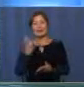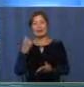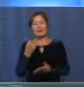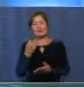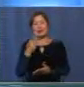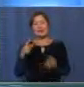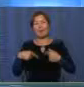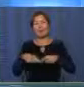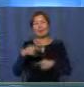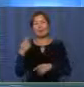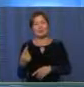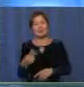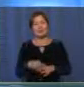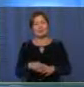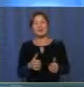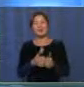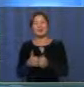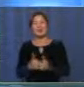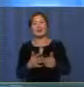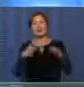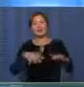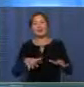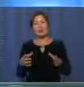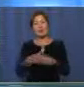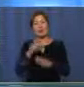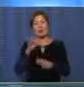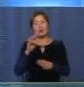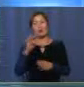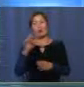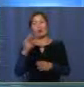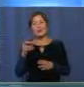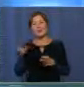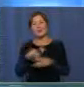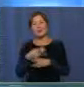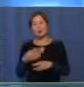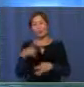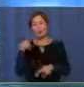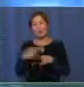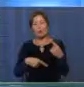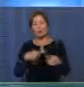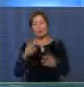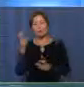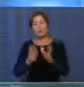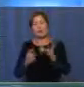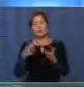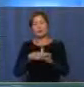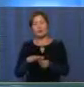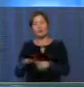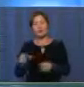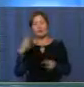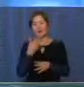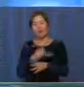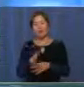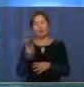отырған компаниялардың бірі. Серіктестік теңізге арналған метал конструкциялар жасаумен айналысады. Толығырақ зауыттың тыныс тіршілігімен танысып келген